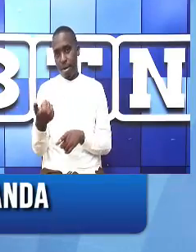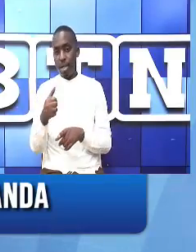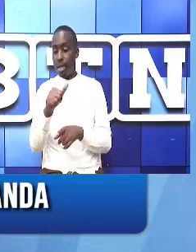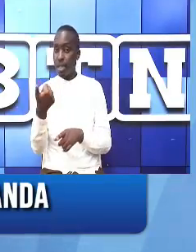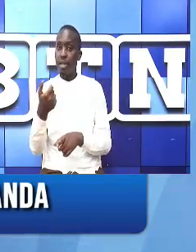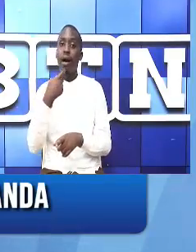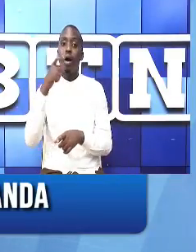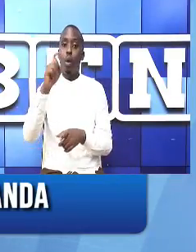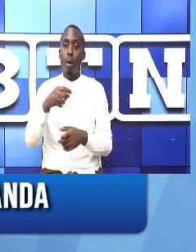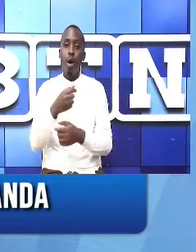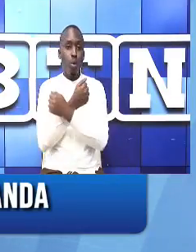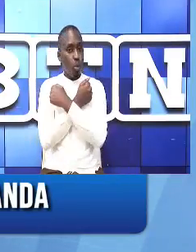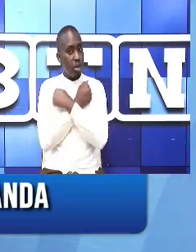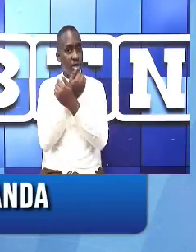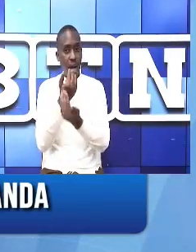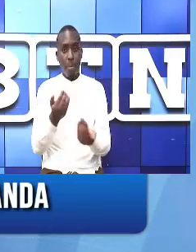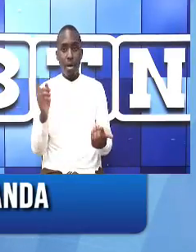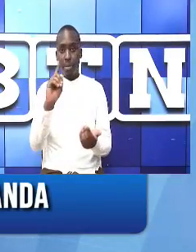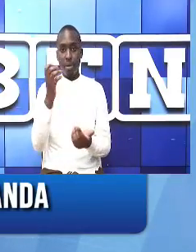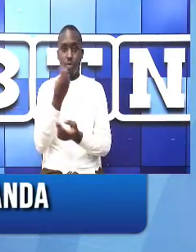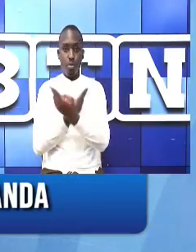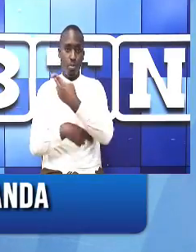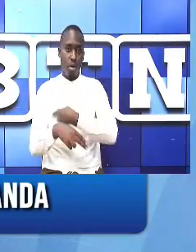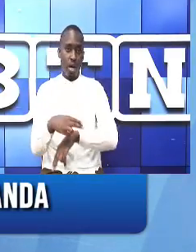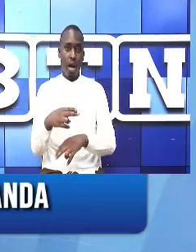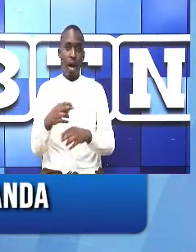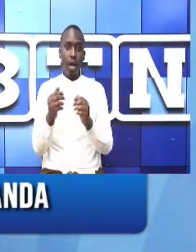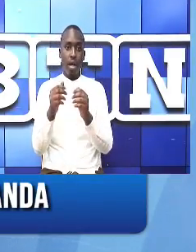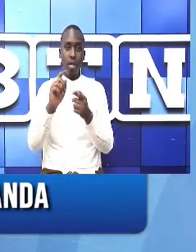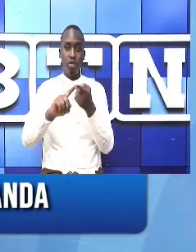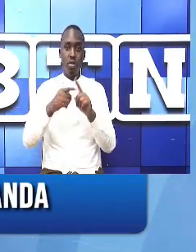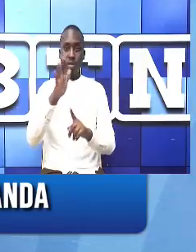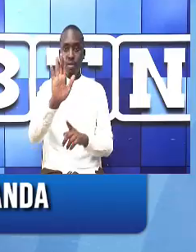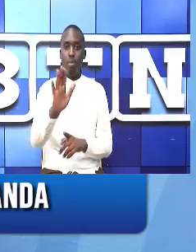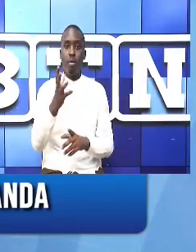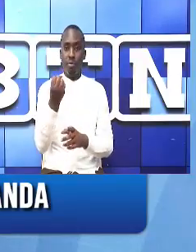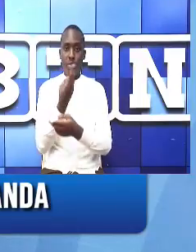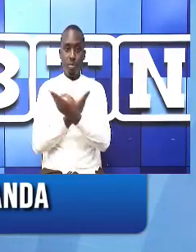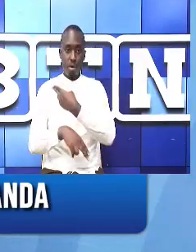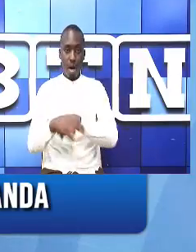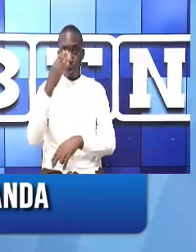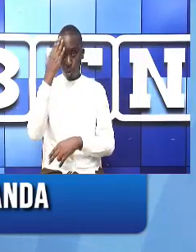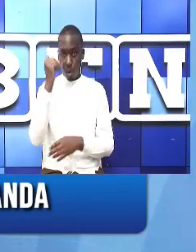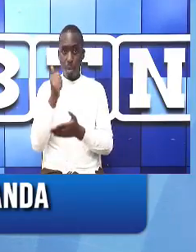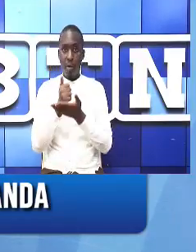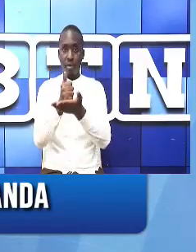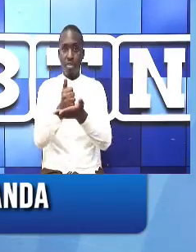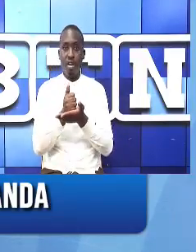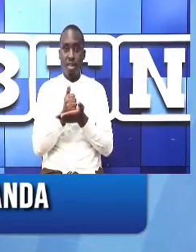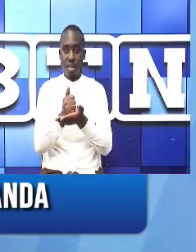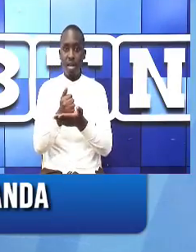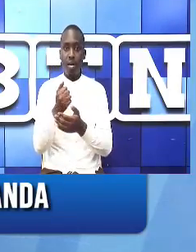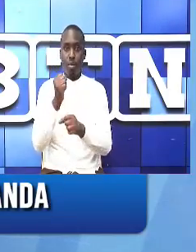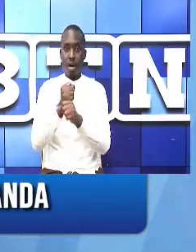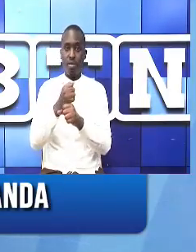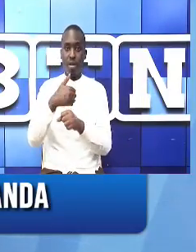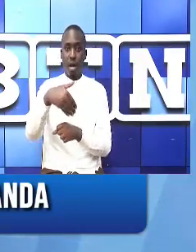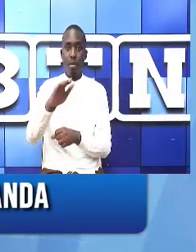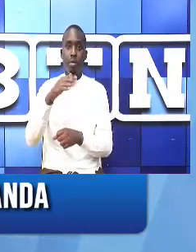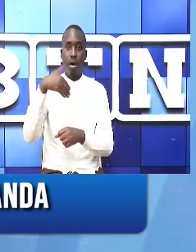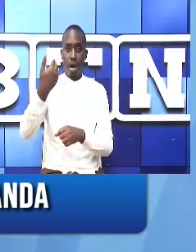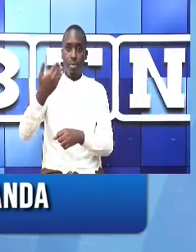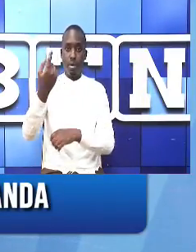agomba gukundisha abana badafite ubumuga na bagenzi babo bafite ubumuga kugira ngo bafashanye mu kazi kabo ka buri